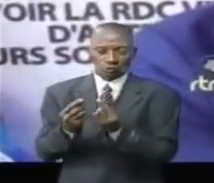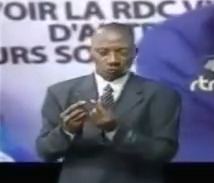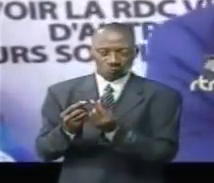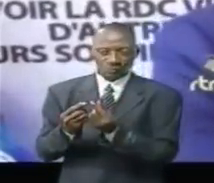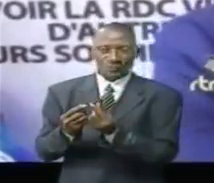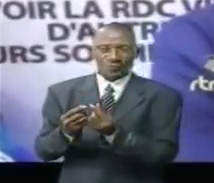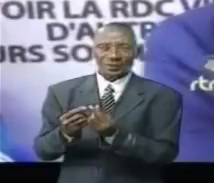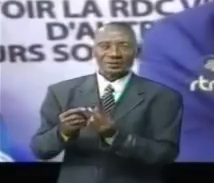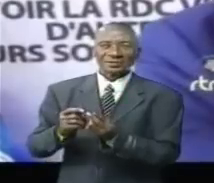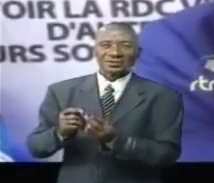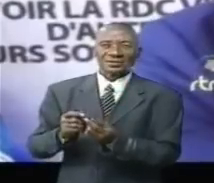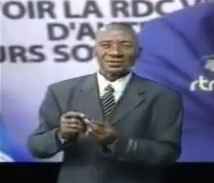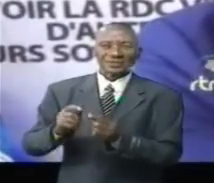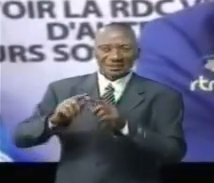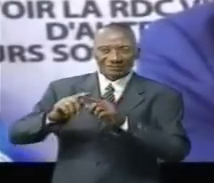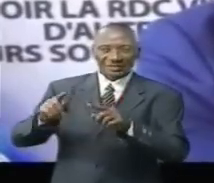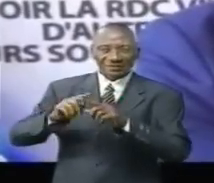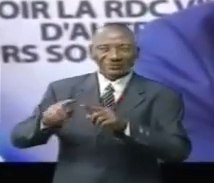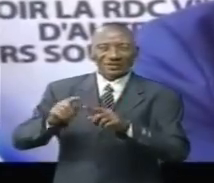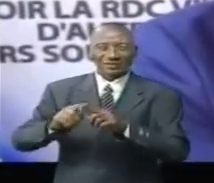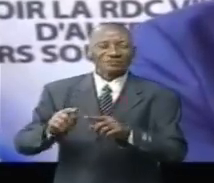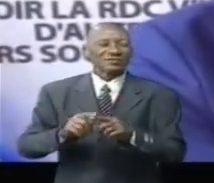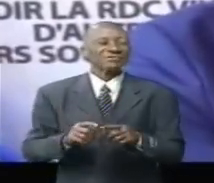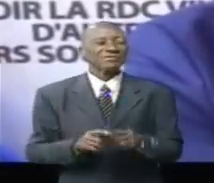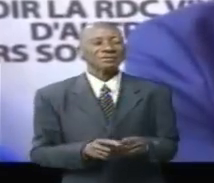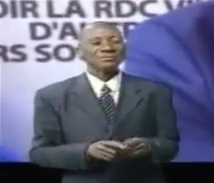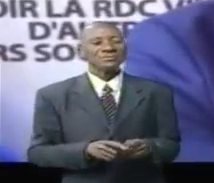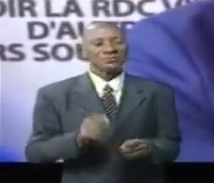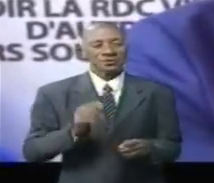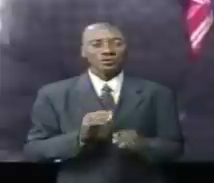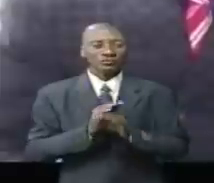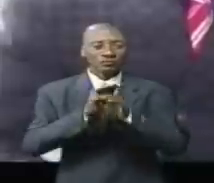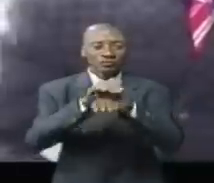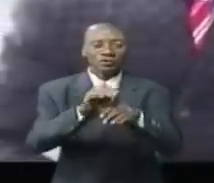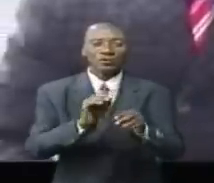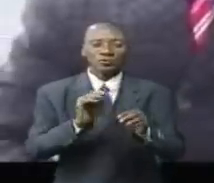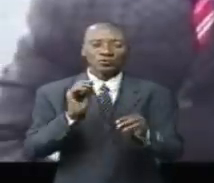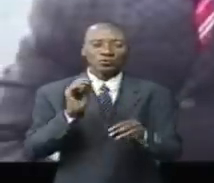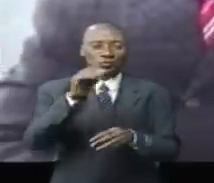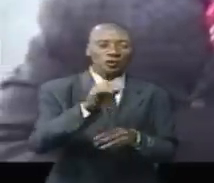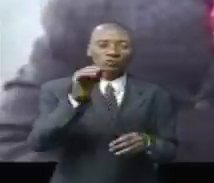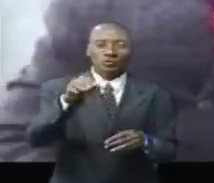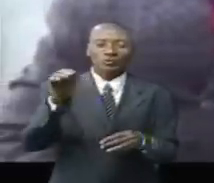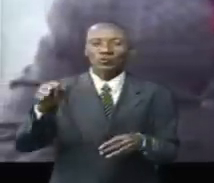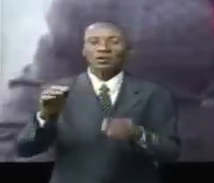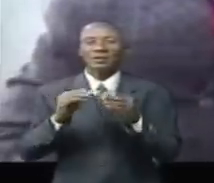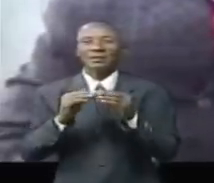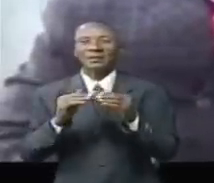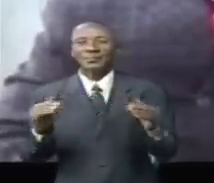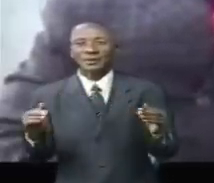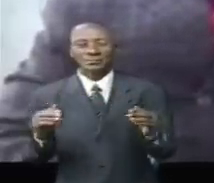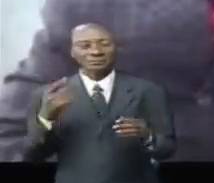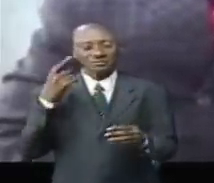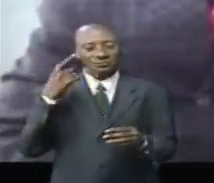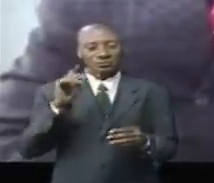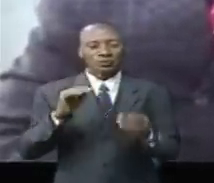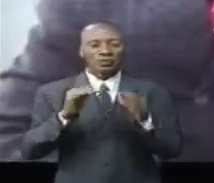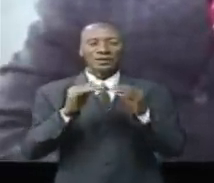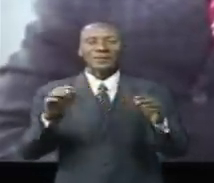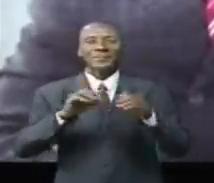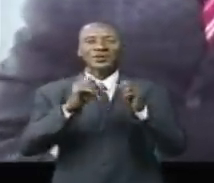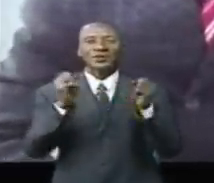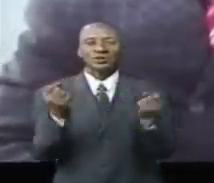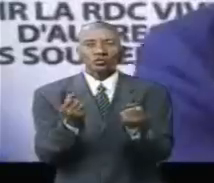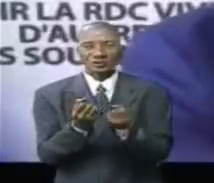la culture de dénoncer tout mouvement suspect tendant à compromettre la paix sociale dans